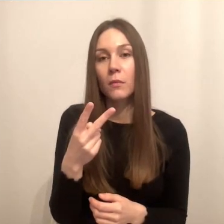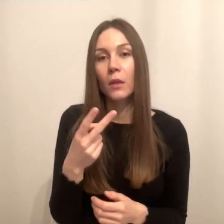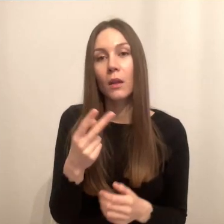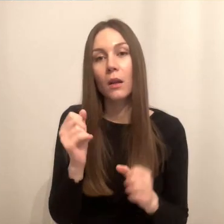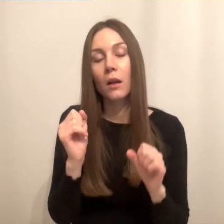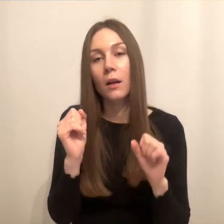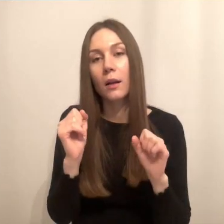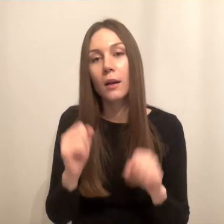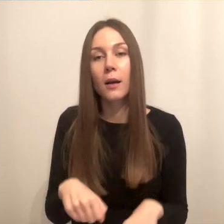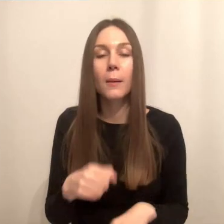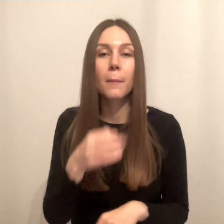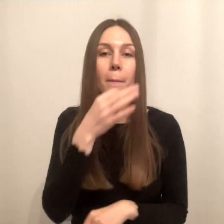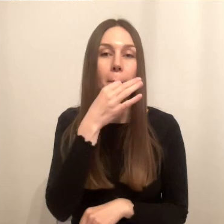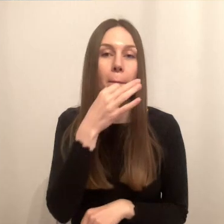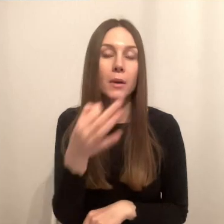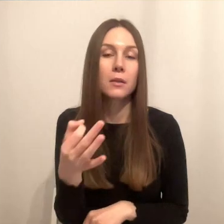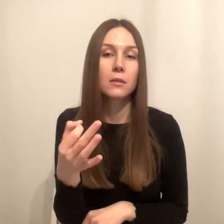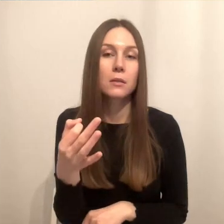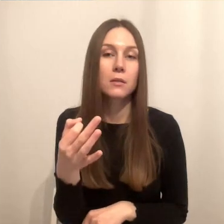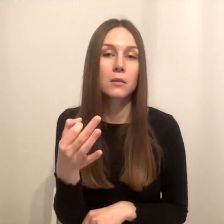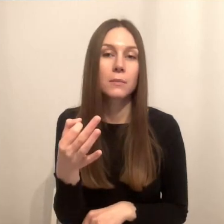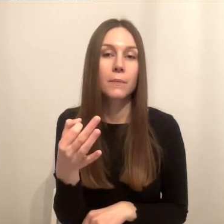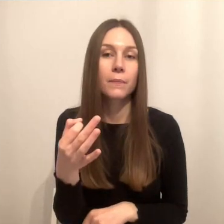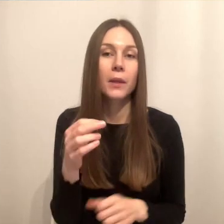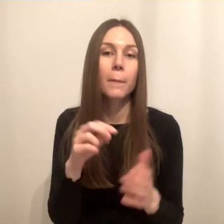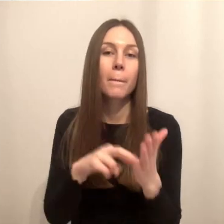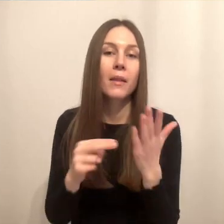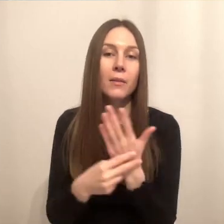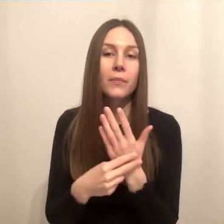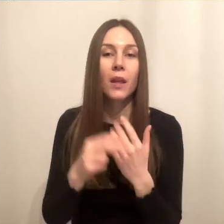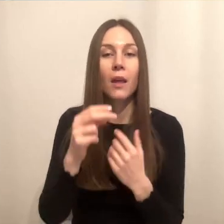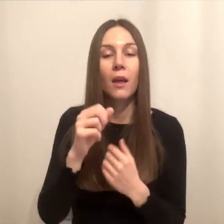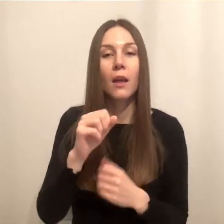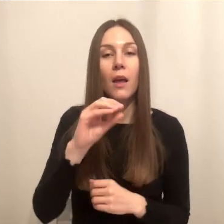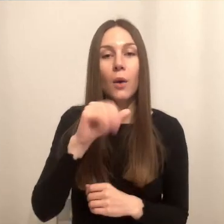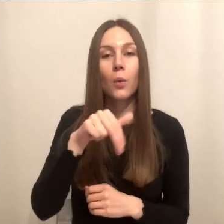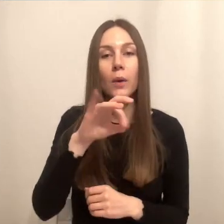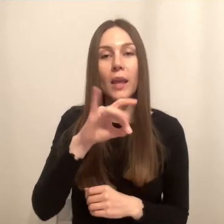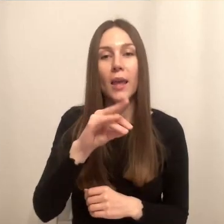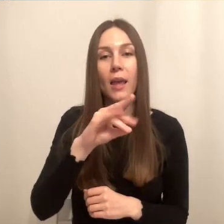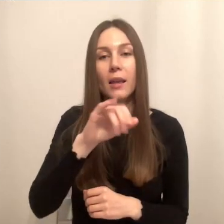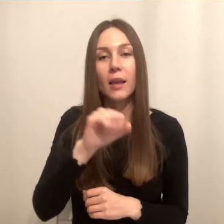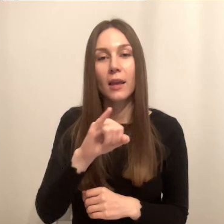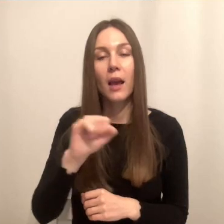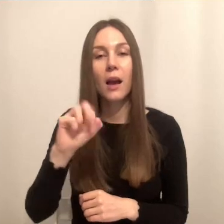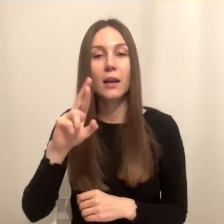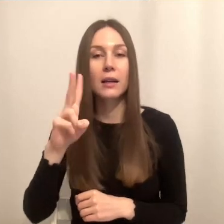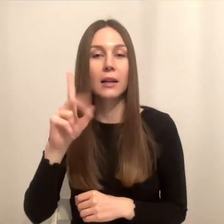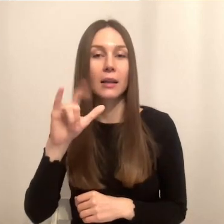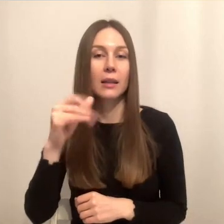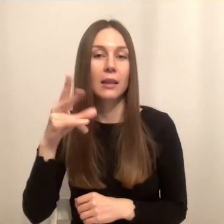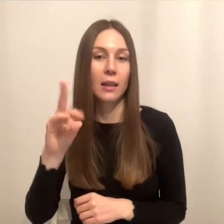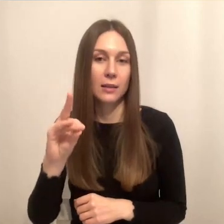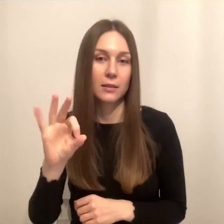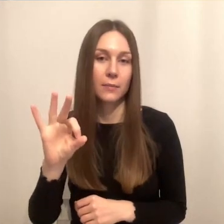įvardinti tokią metaforą augėjų ar klidžių. Kad nuolat kaupiasi, būkim